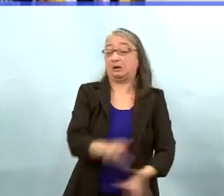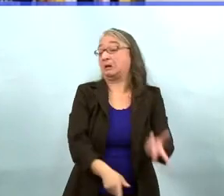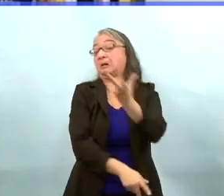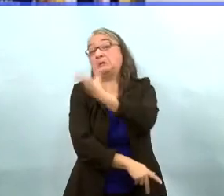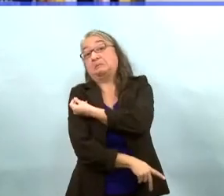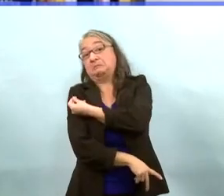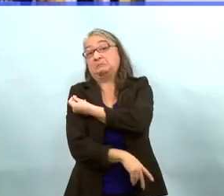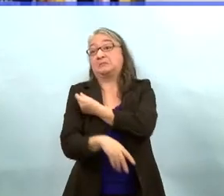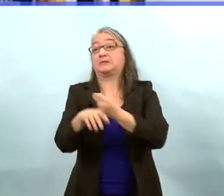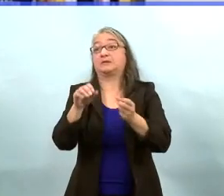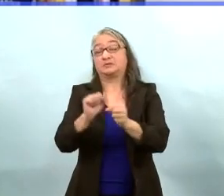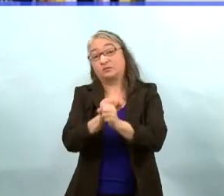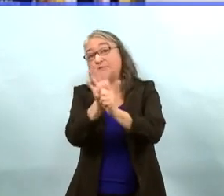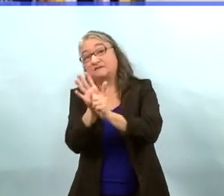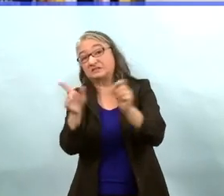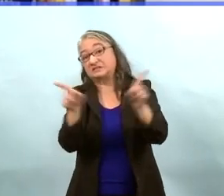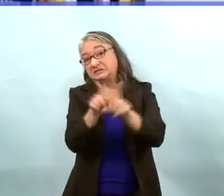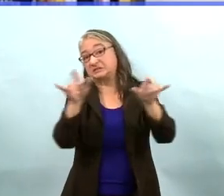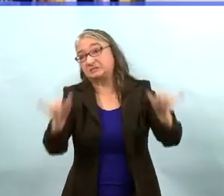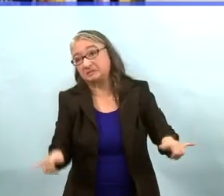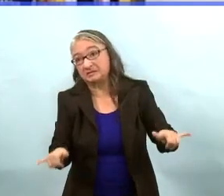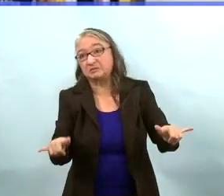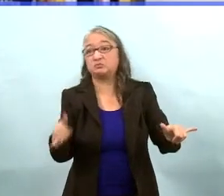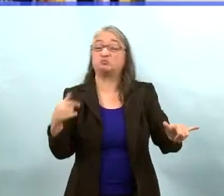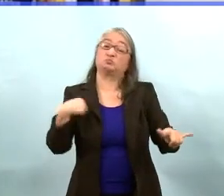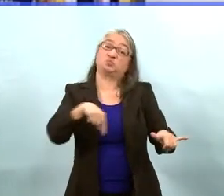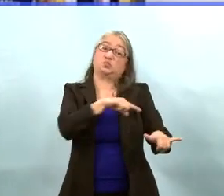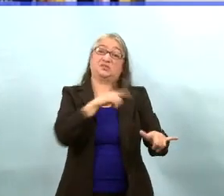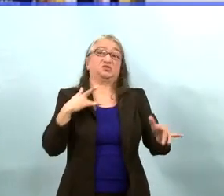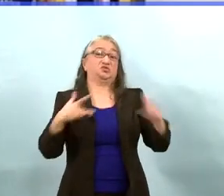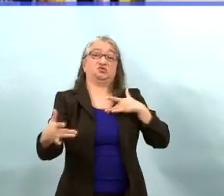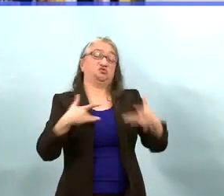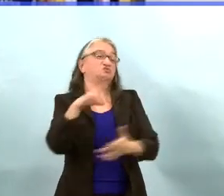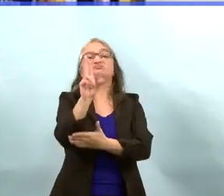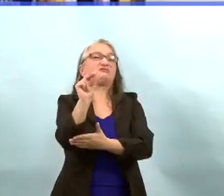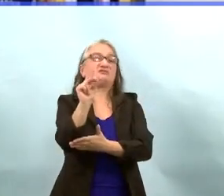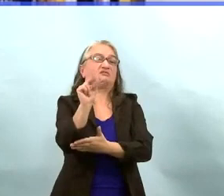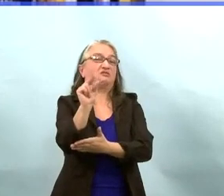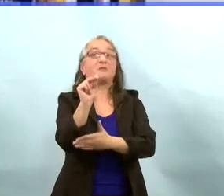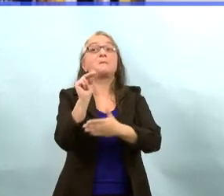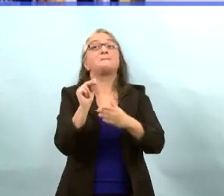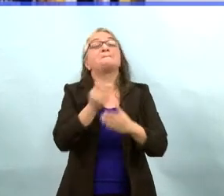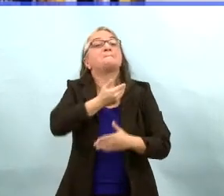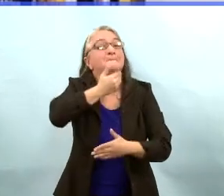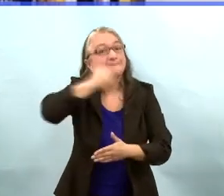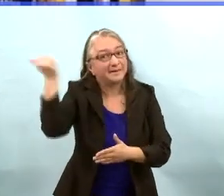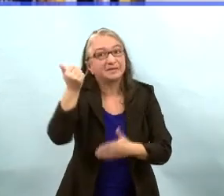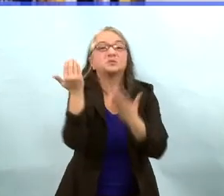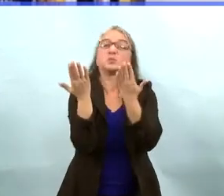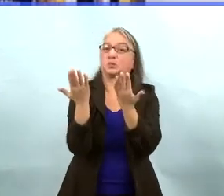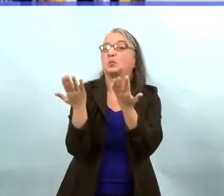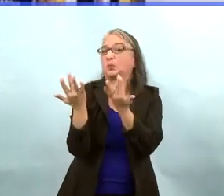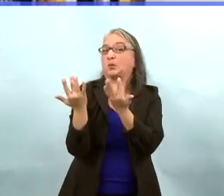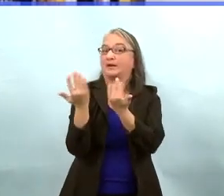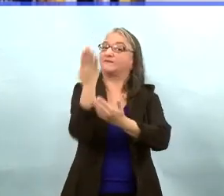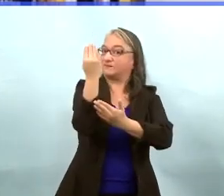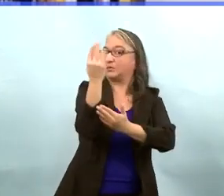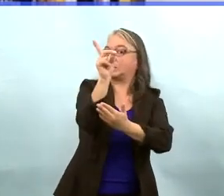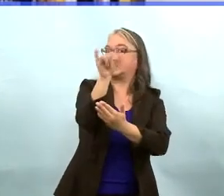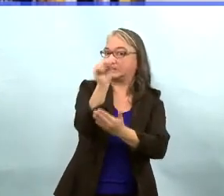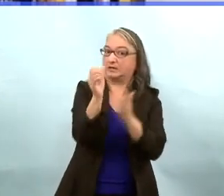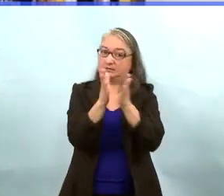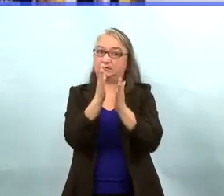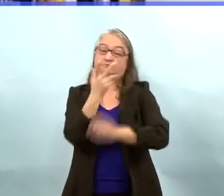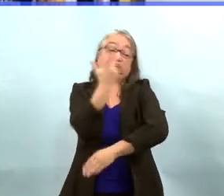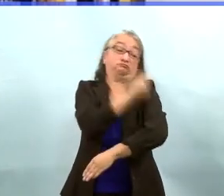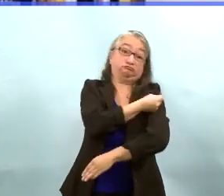vaccin contre la COVID-19 moins efficace. Ça le met pas, ça donne pas un risque plus élevé d'avoir des effets secondaires. C'est simplement que